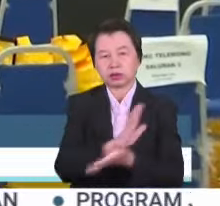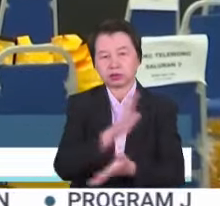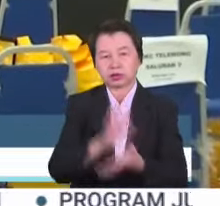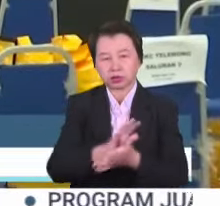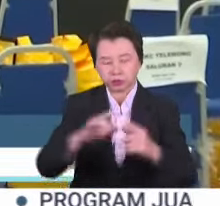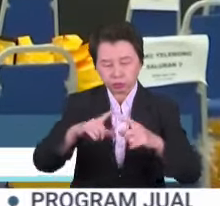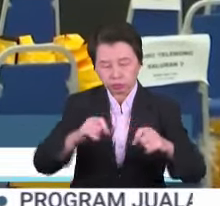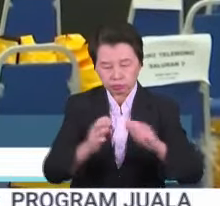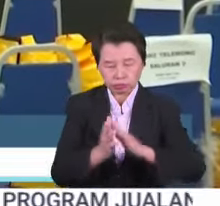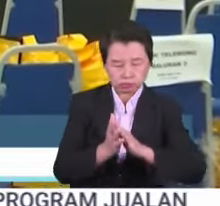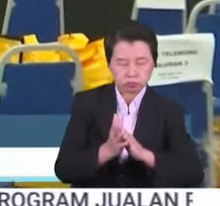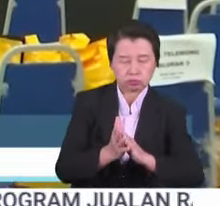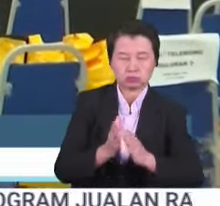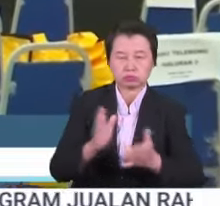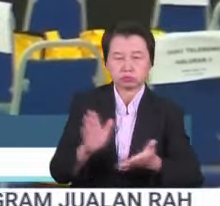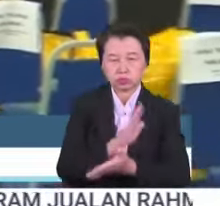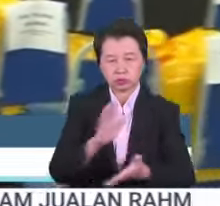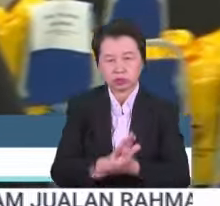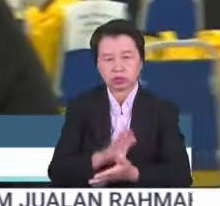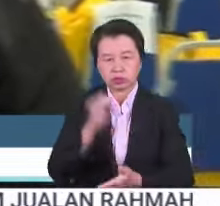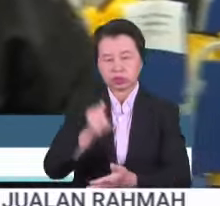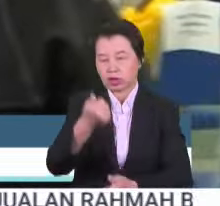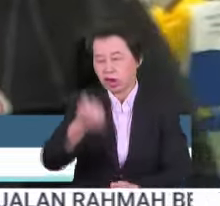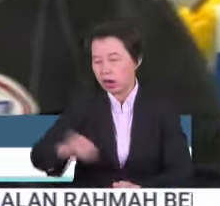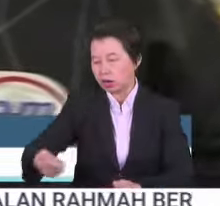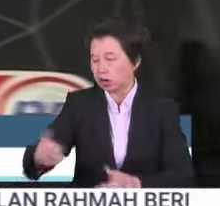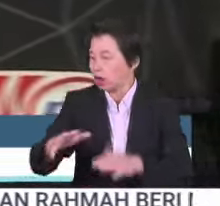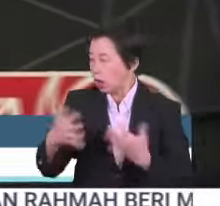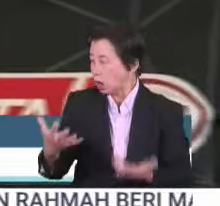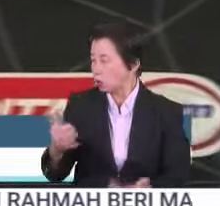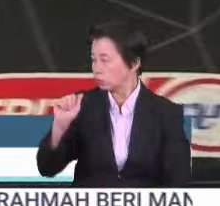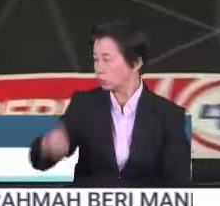dengan peralatan yang akan digunakan pada hari esok? Semua